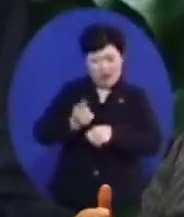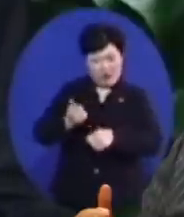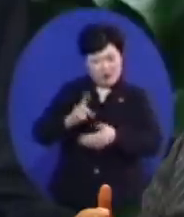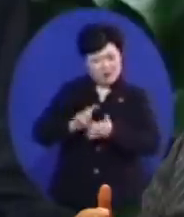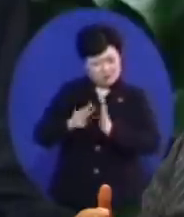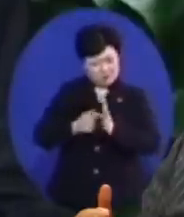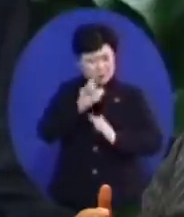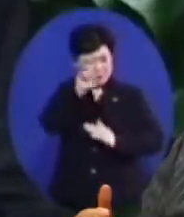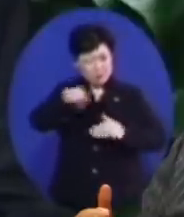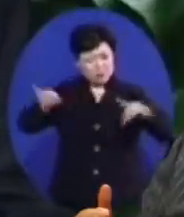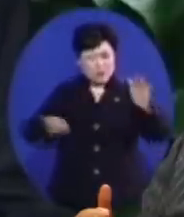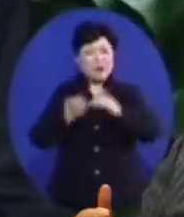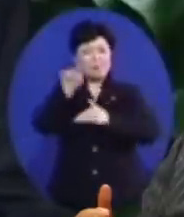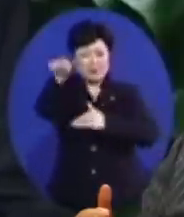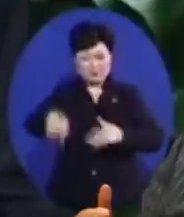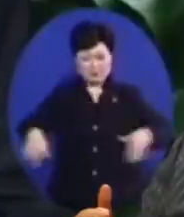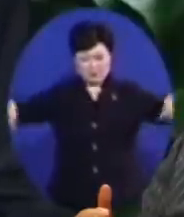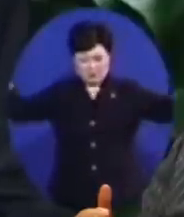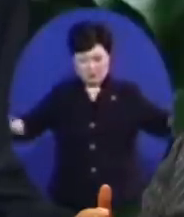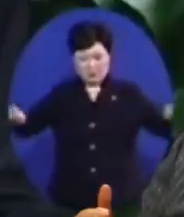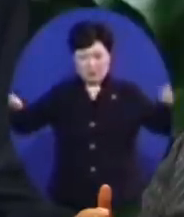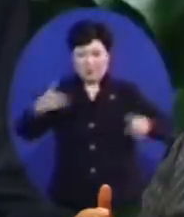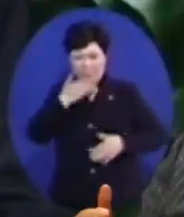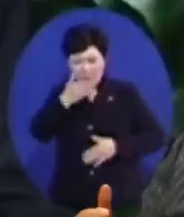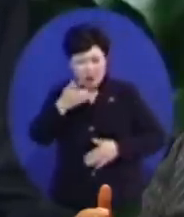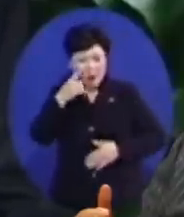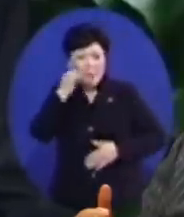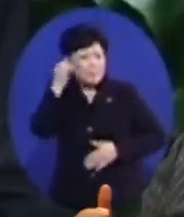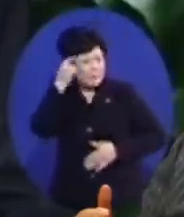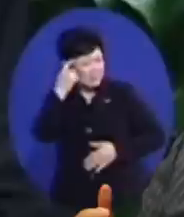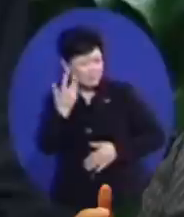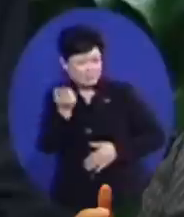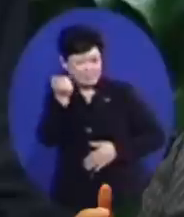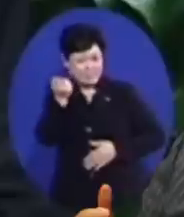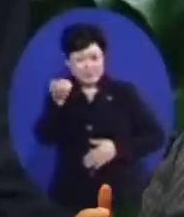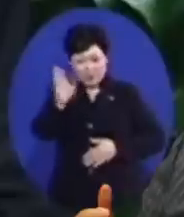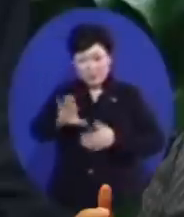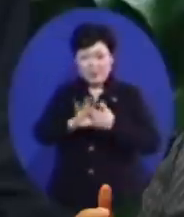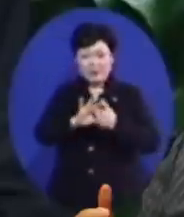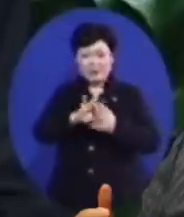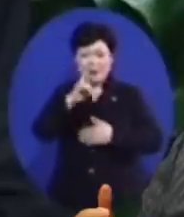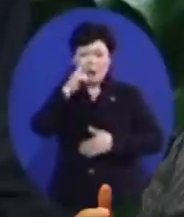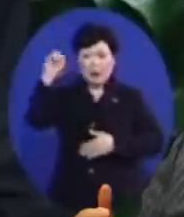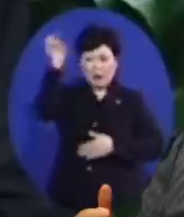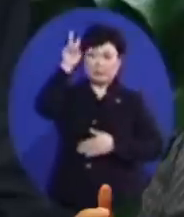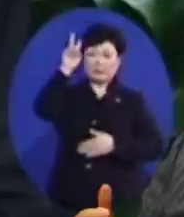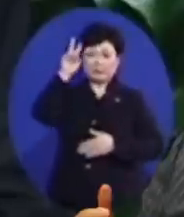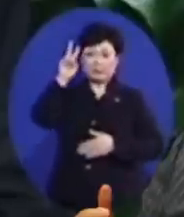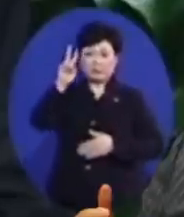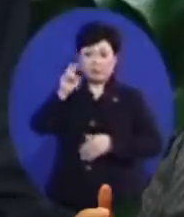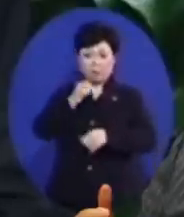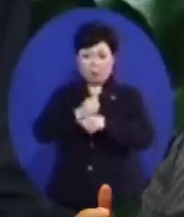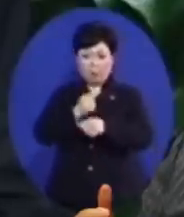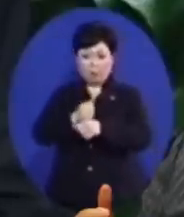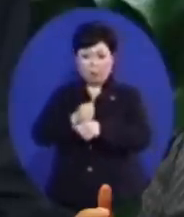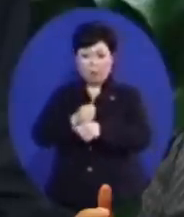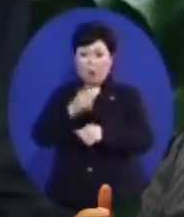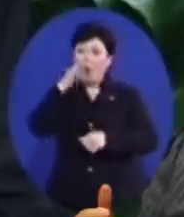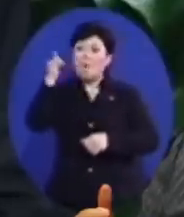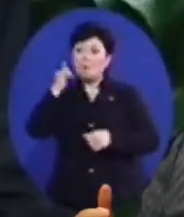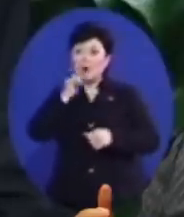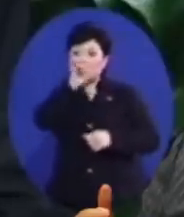독수리가 밖으로 날아갈 수 있다고 생각하는 것입니다. 그러면 갑자기 하루 애미가